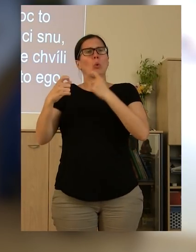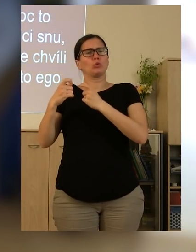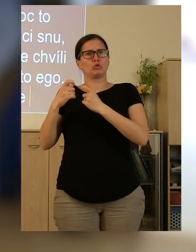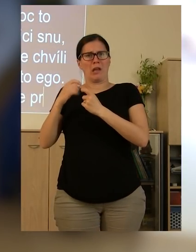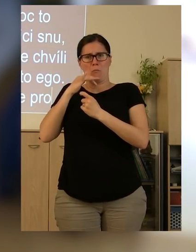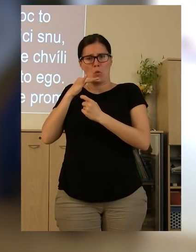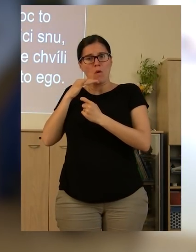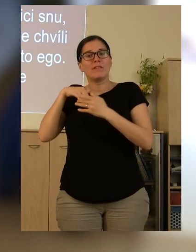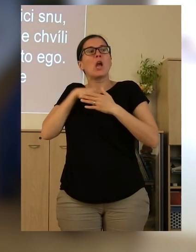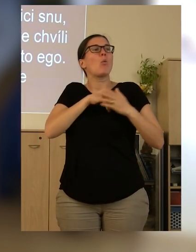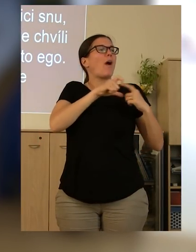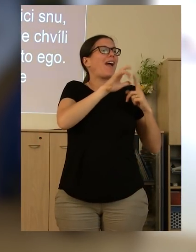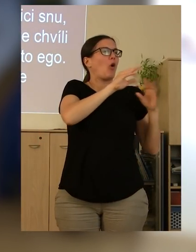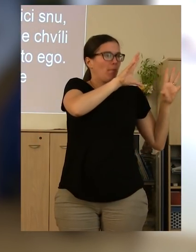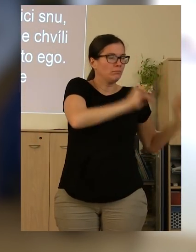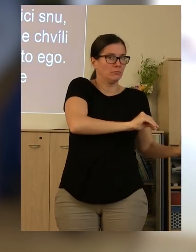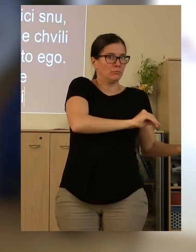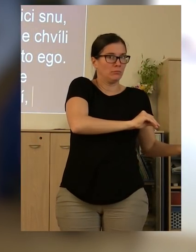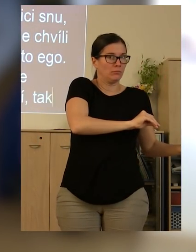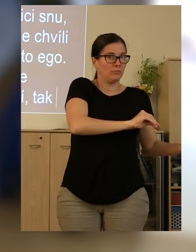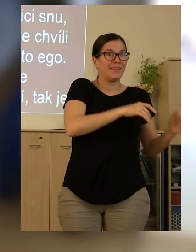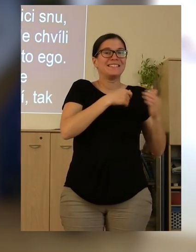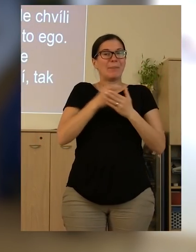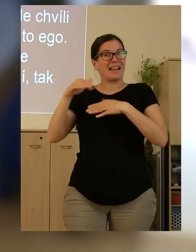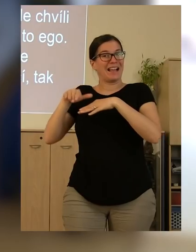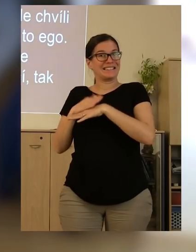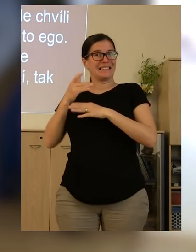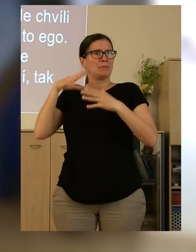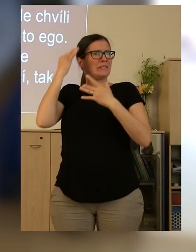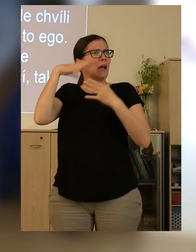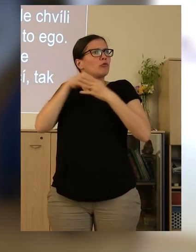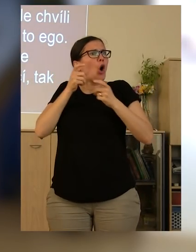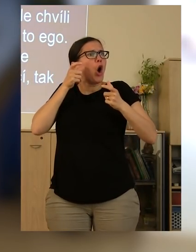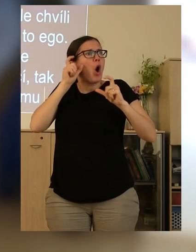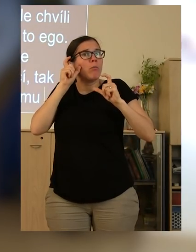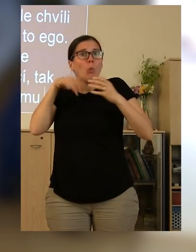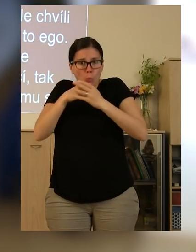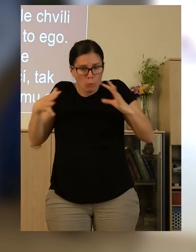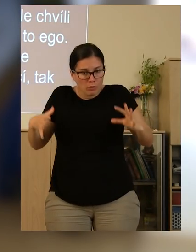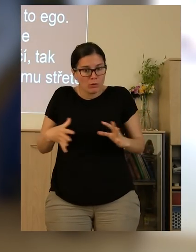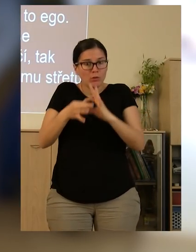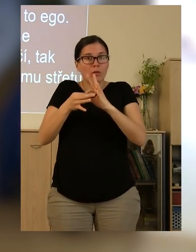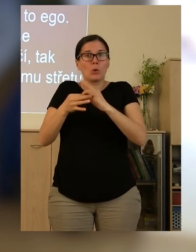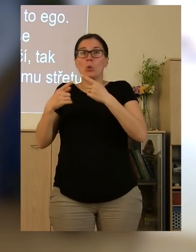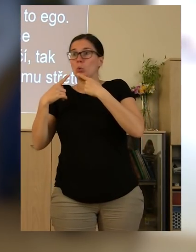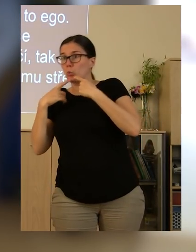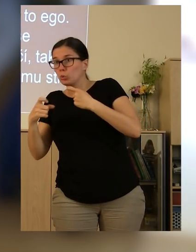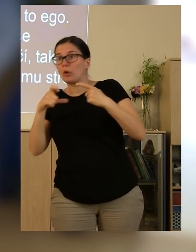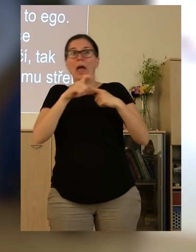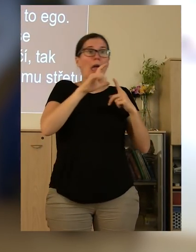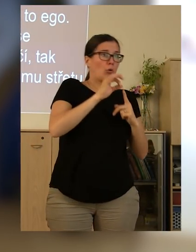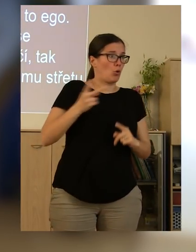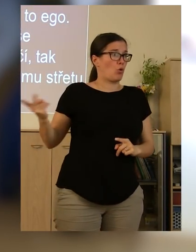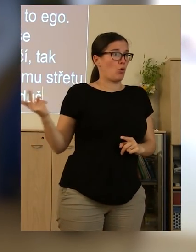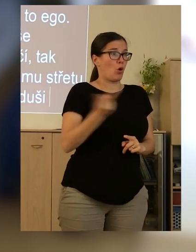ego mlčí, tak jestli tady třeba nedochází k tomu střetu, a když vlastně nemůžu 100% věřit ani duši, ani ego, tak jestli tady